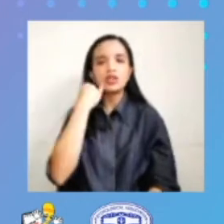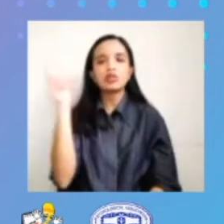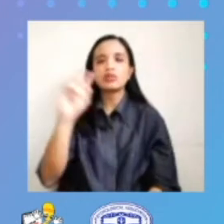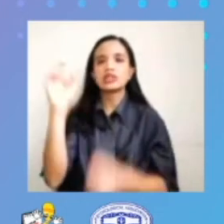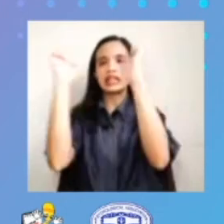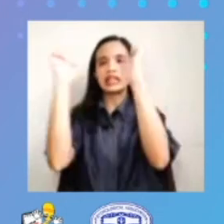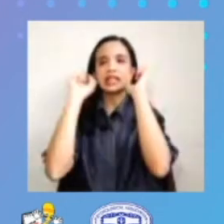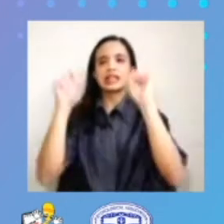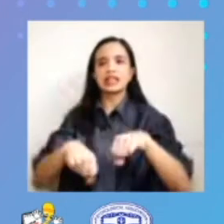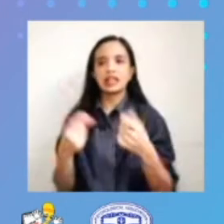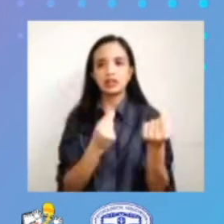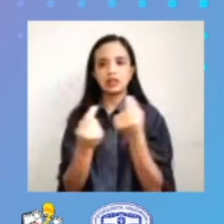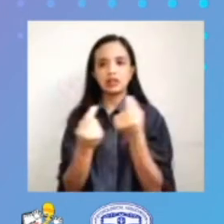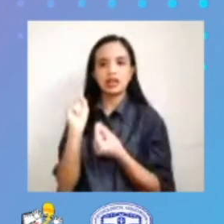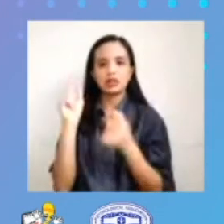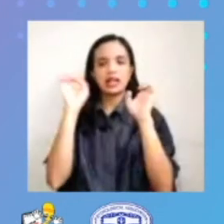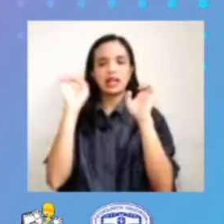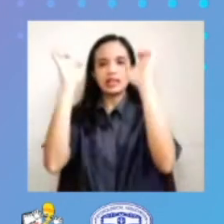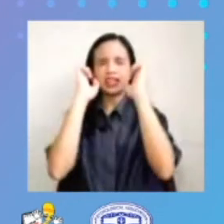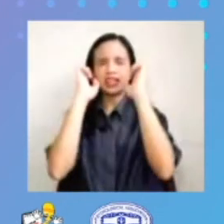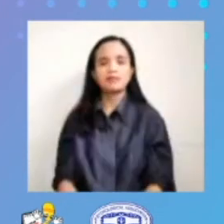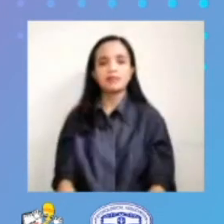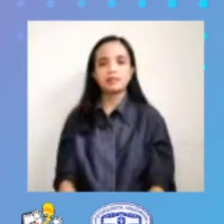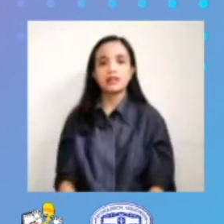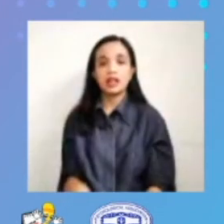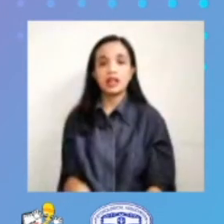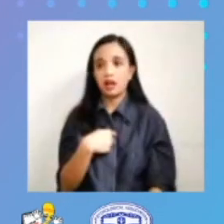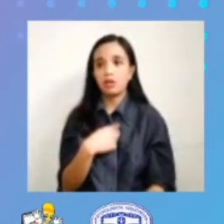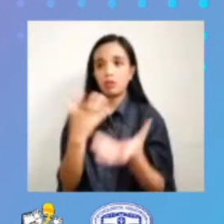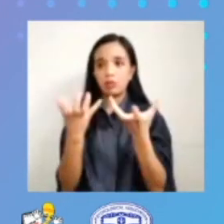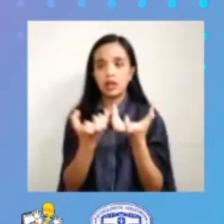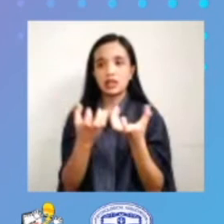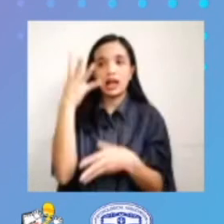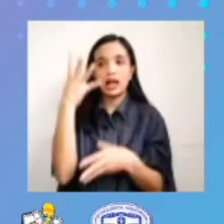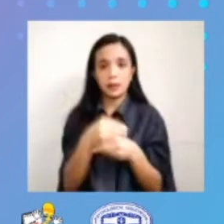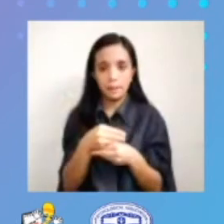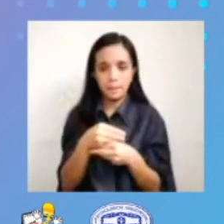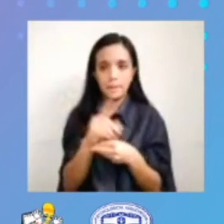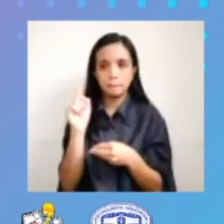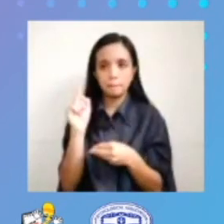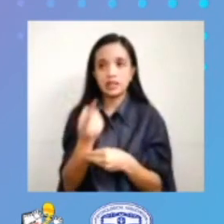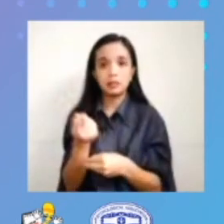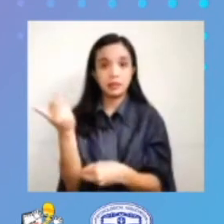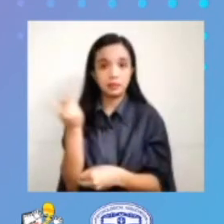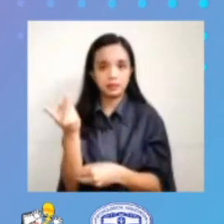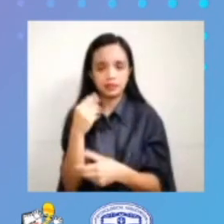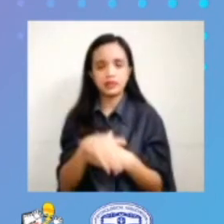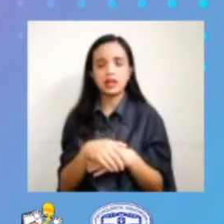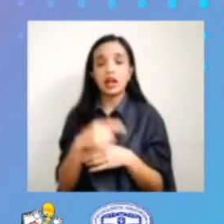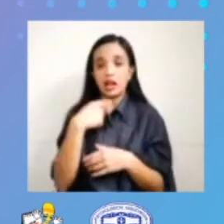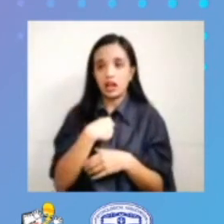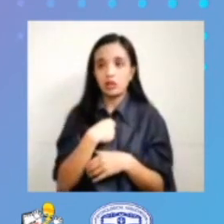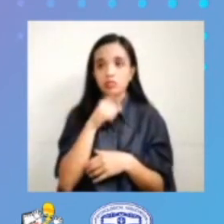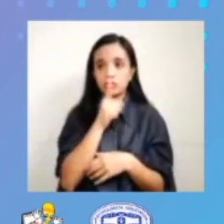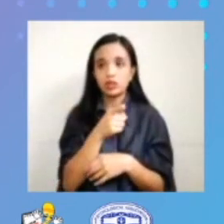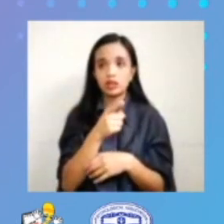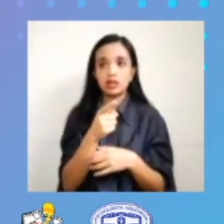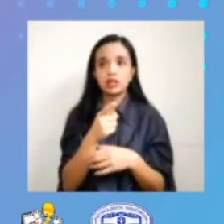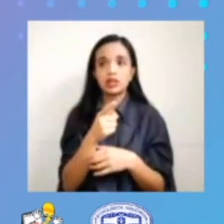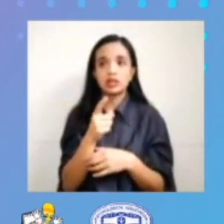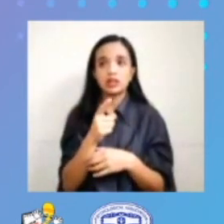on your body. Kasi yun yung sinasabi natin na pag hindi ka gumagalaw, lalo niyang nare-reinforce yung negative thoughts kasi